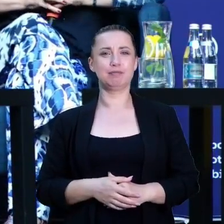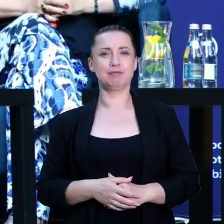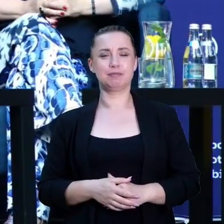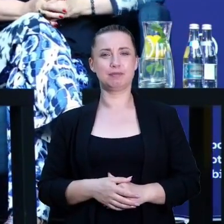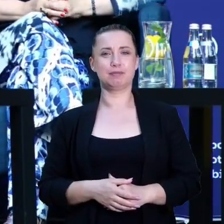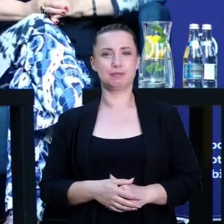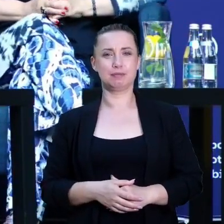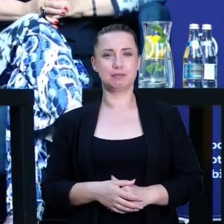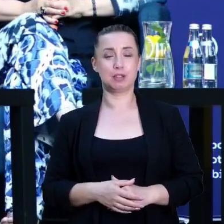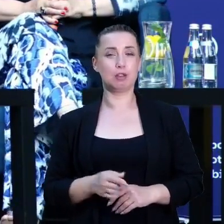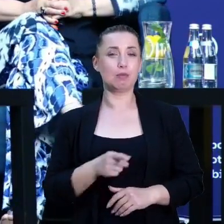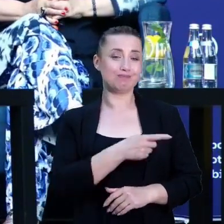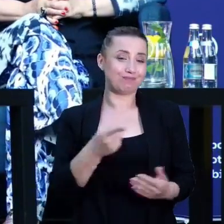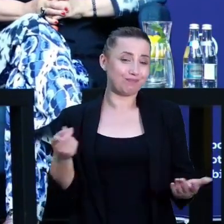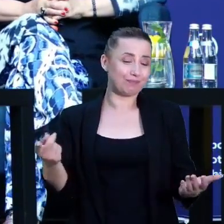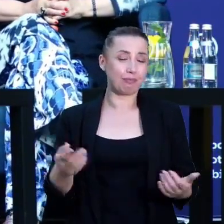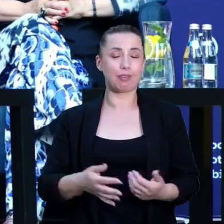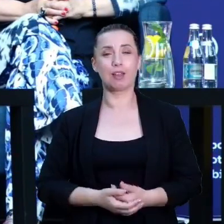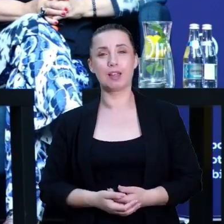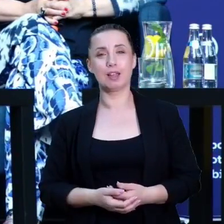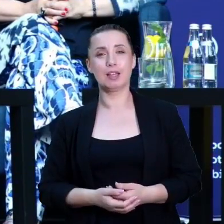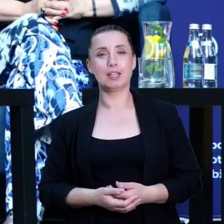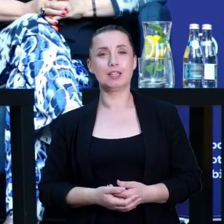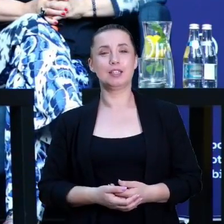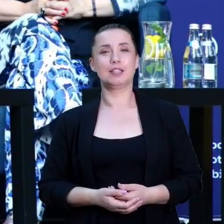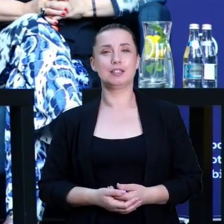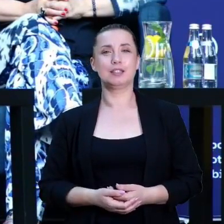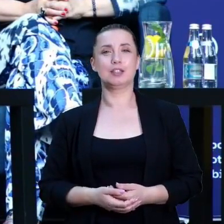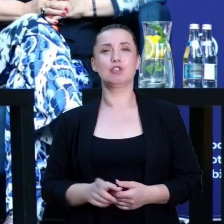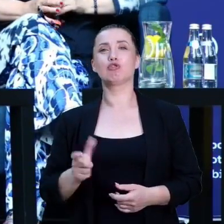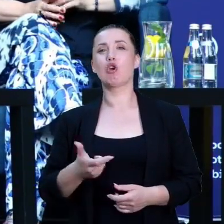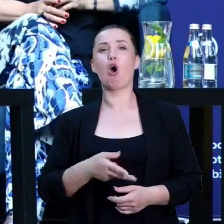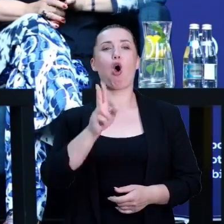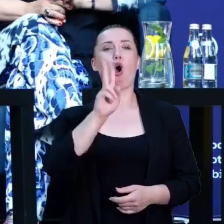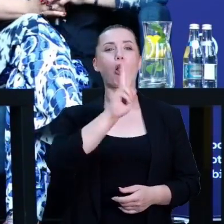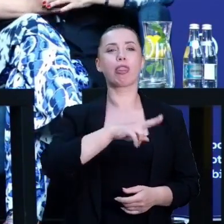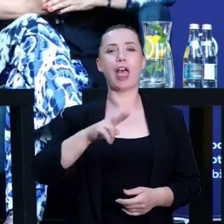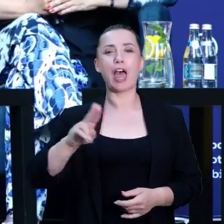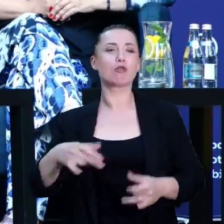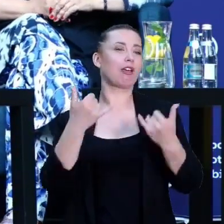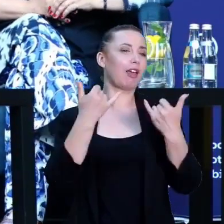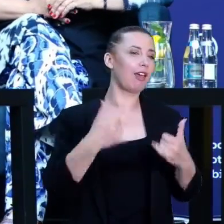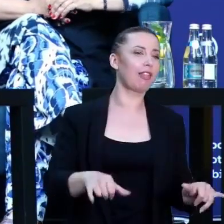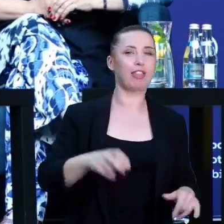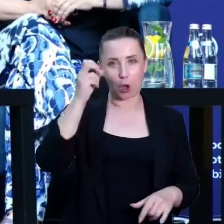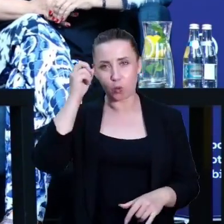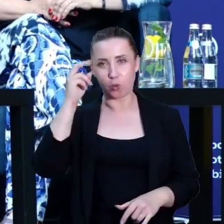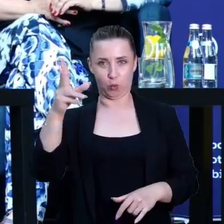Także wiecie państwo, no co kraj, to obyczaj.